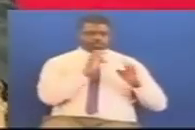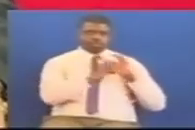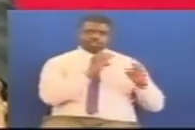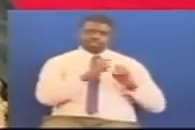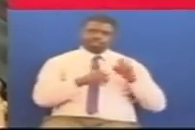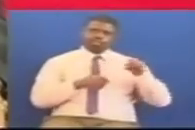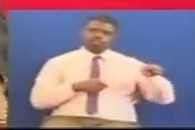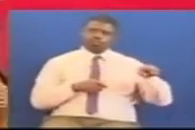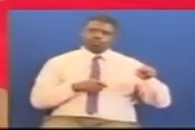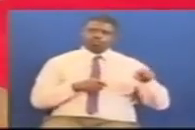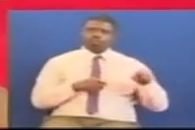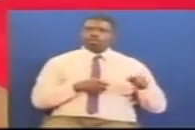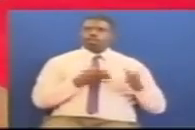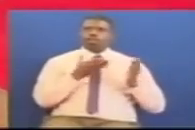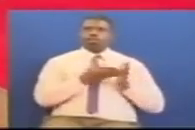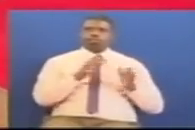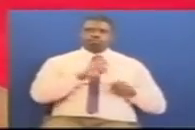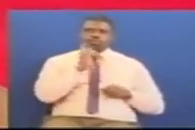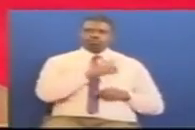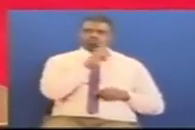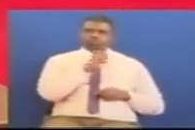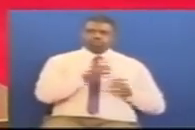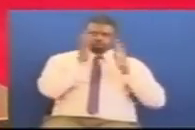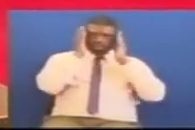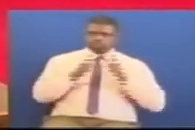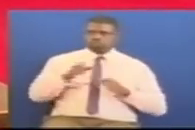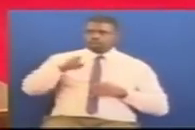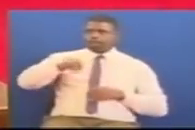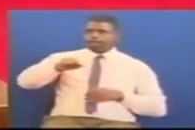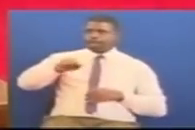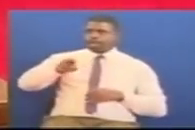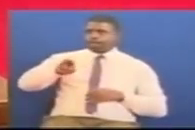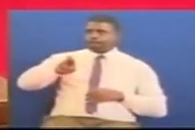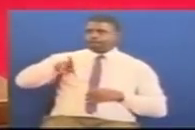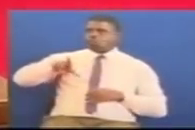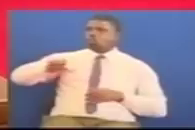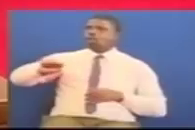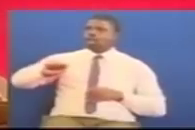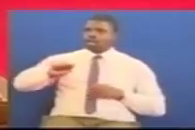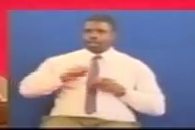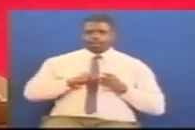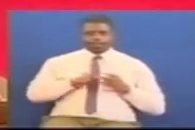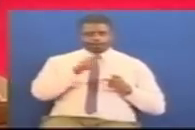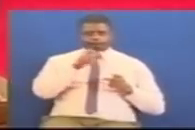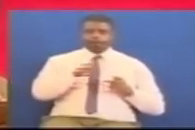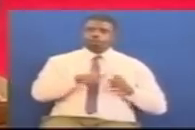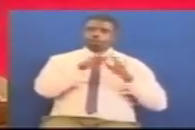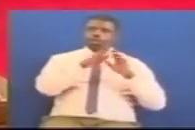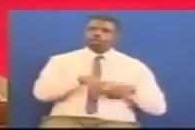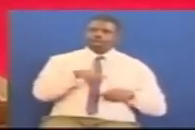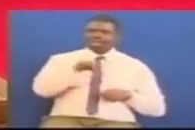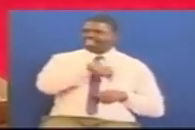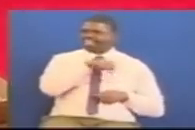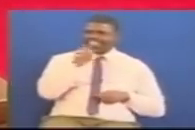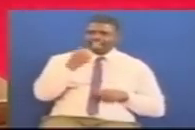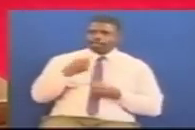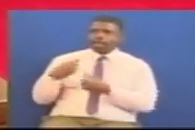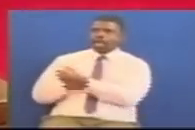naomba nijibu swali la Mheshimiwa Stanislaus Mabula mbunge wa Nyamagana kama